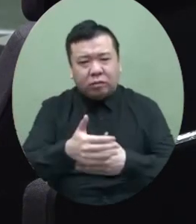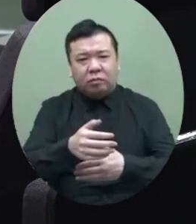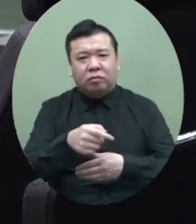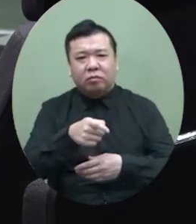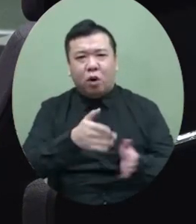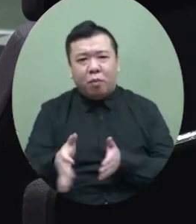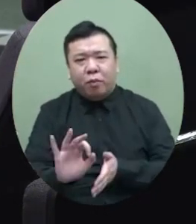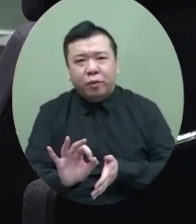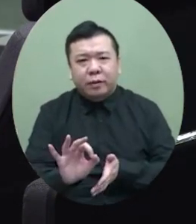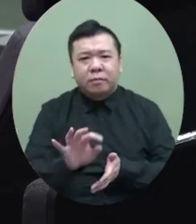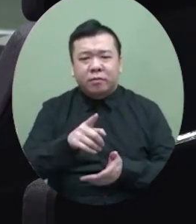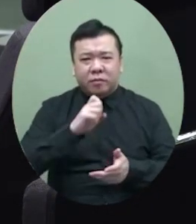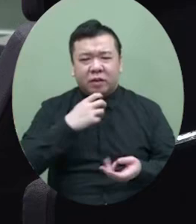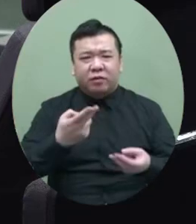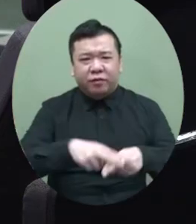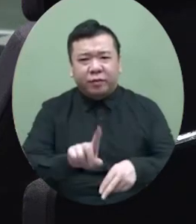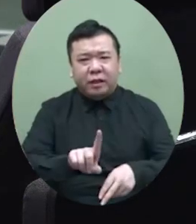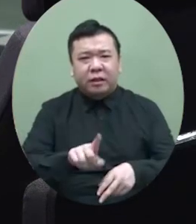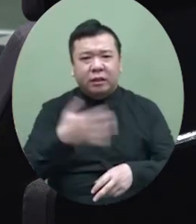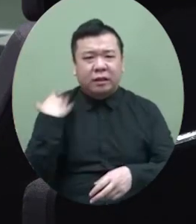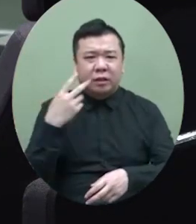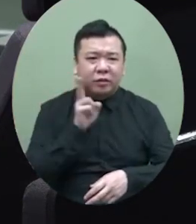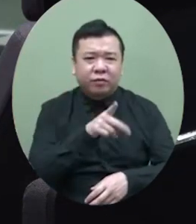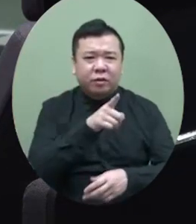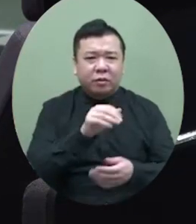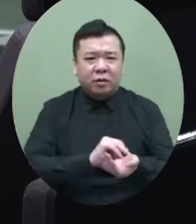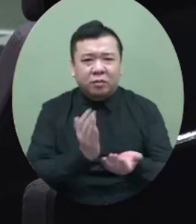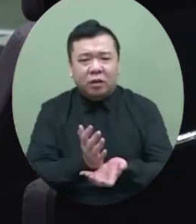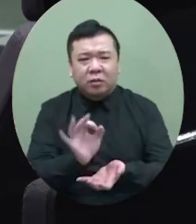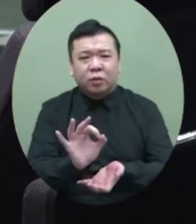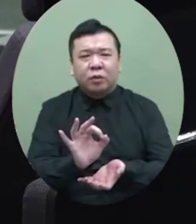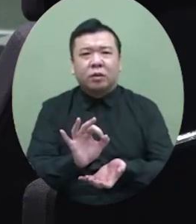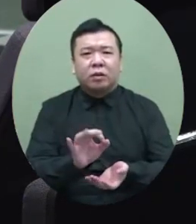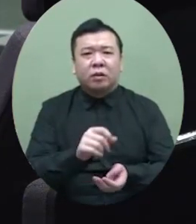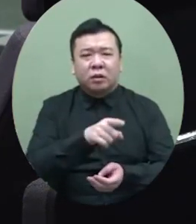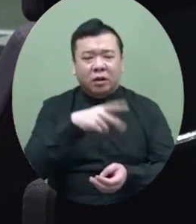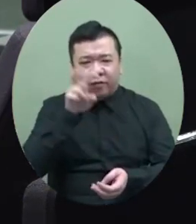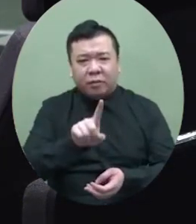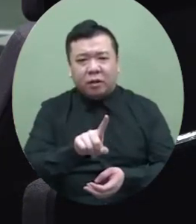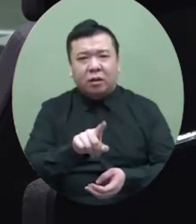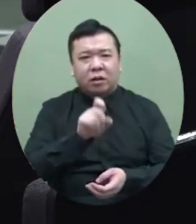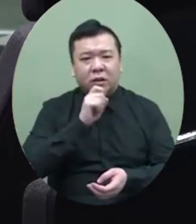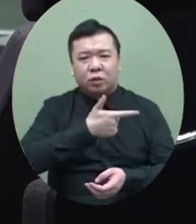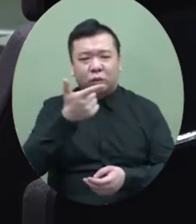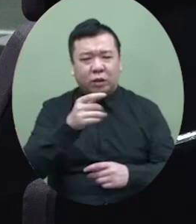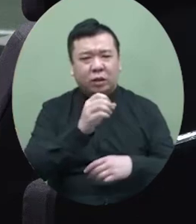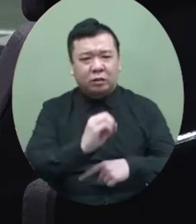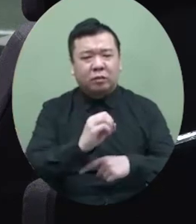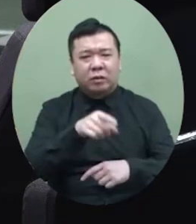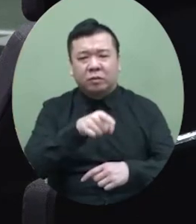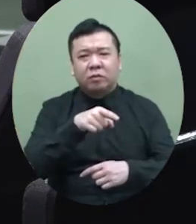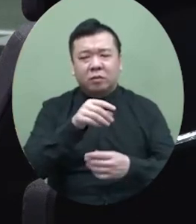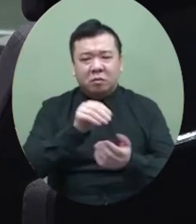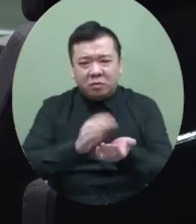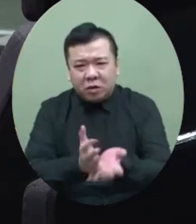嗰個安排，而要封一啲即係可能過去2星期都冇個案嗰啲大廈，仲要即係都發現咧，其實好多都係零確診。咁